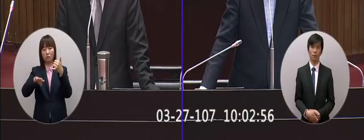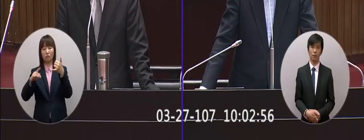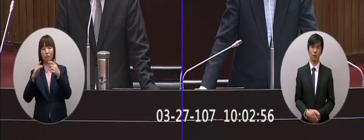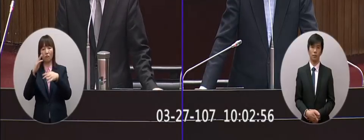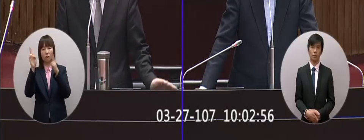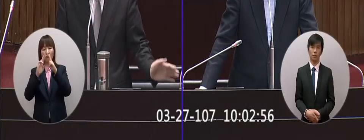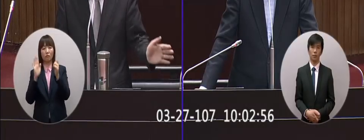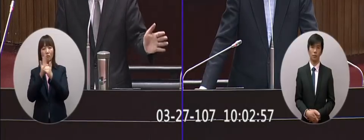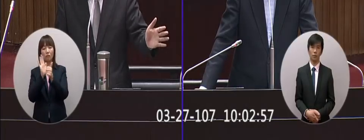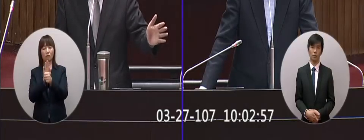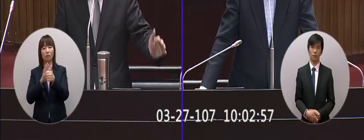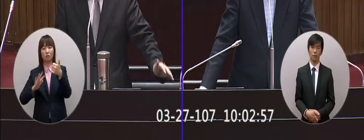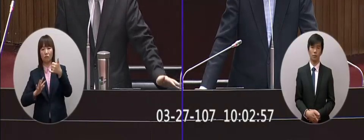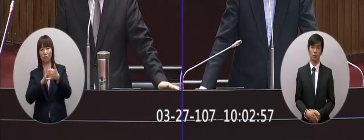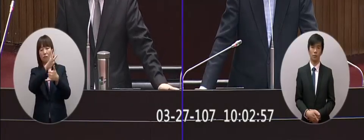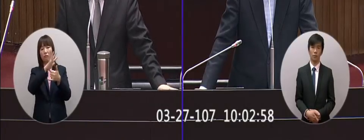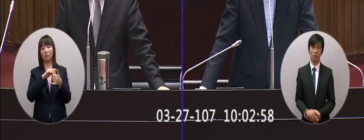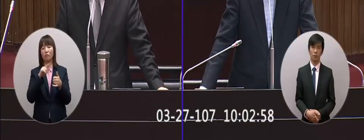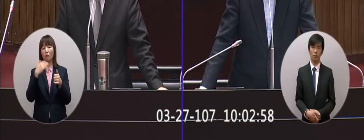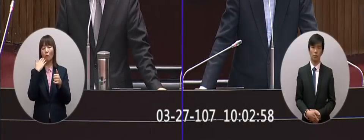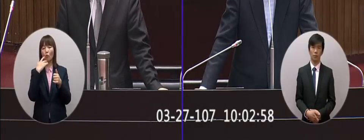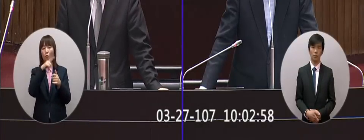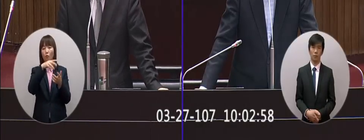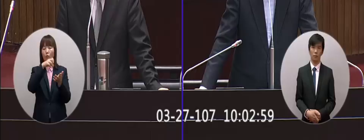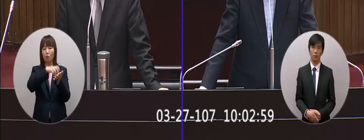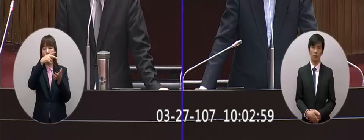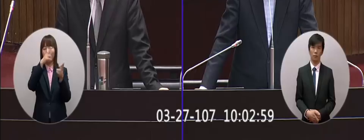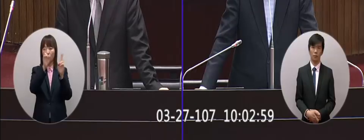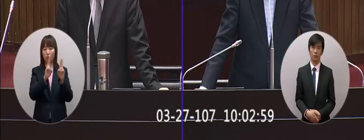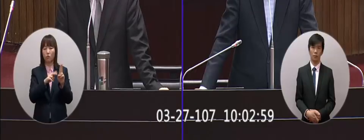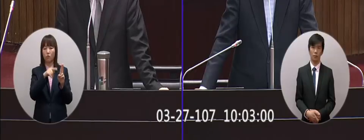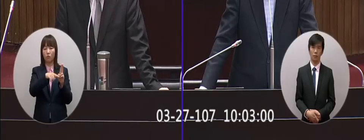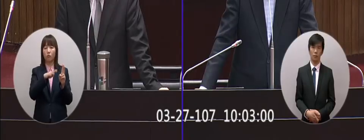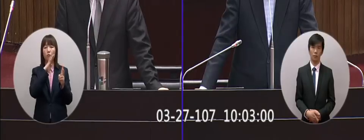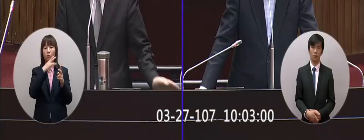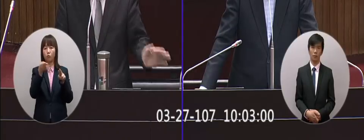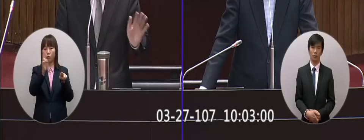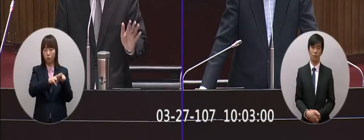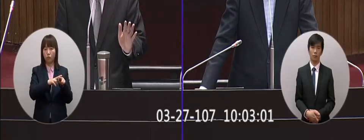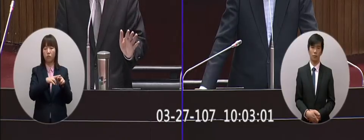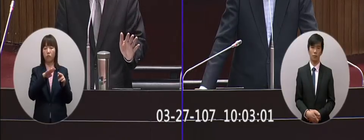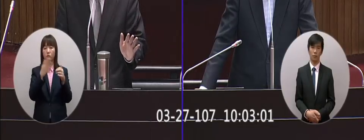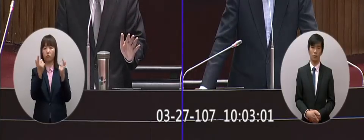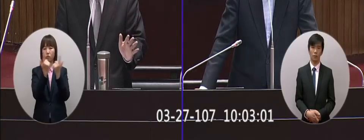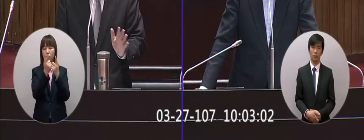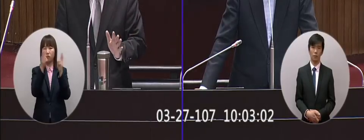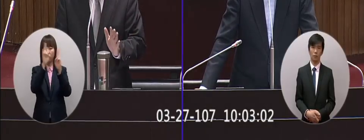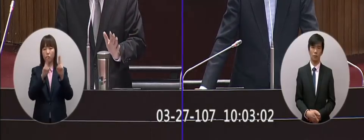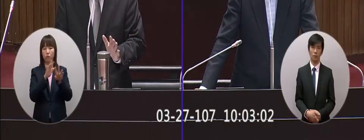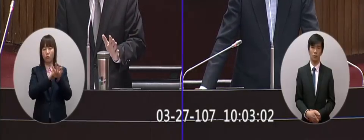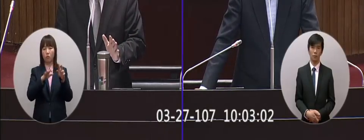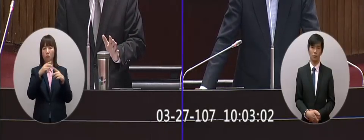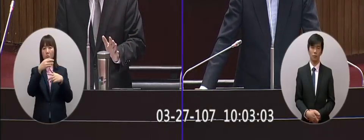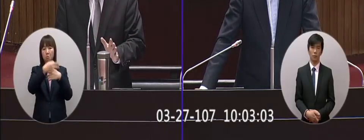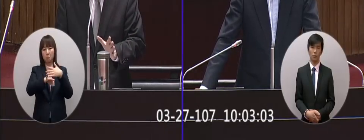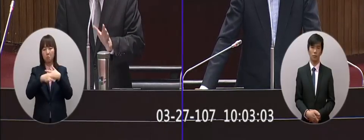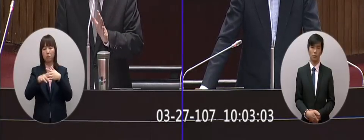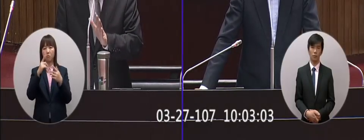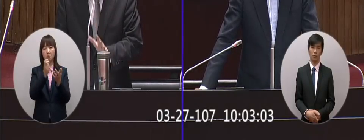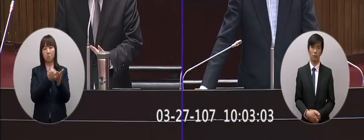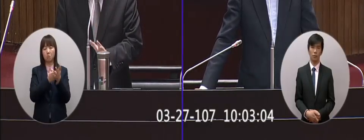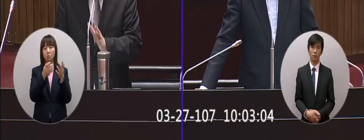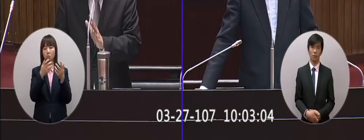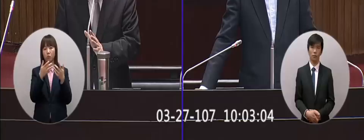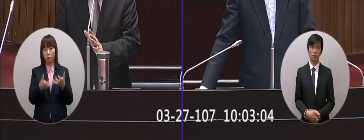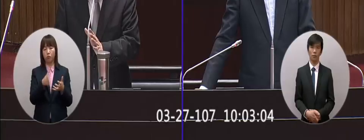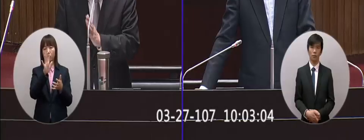南部过来的。那未来如果歇核电厂跟核能发电厂除役的话，北部的缺电会是个很严肃的问题。那